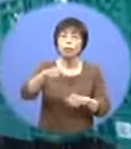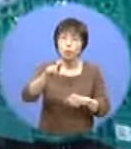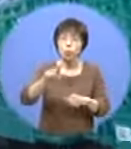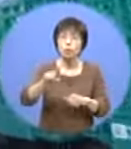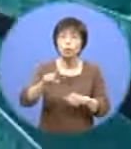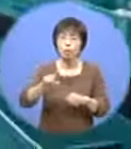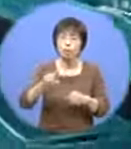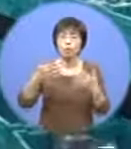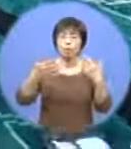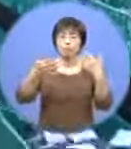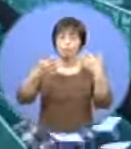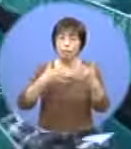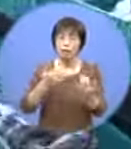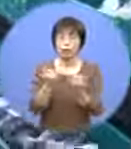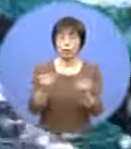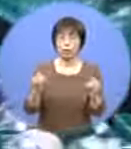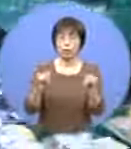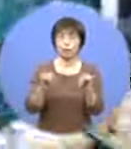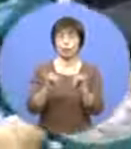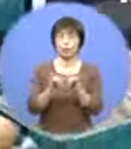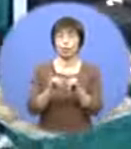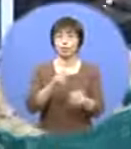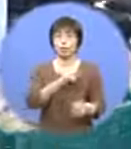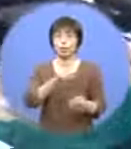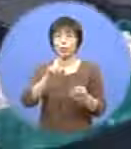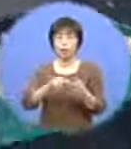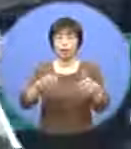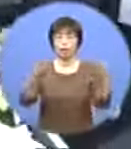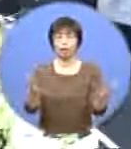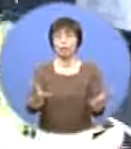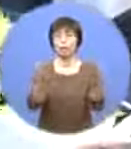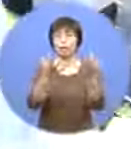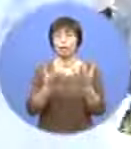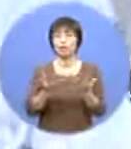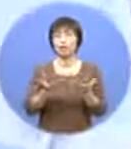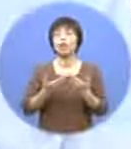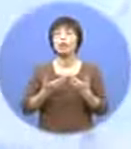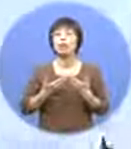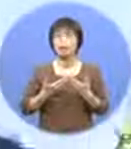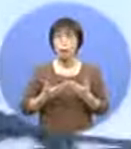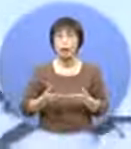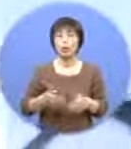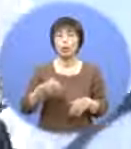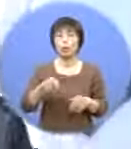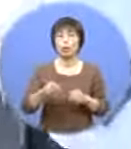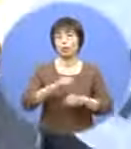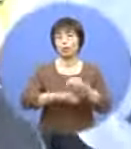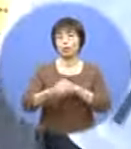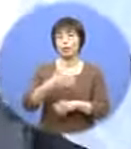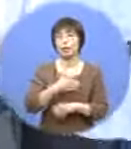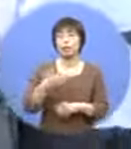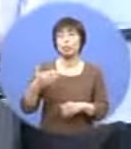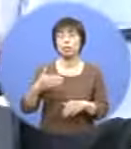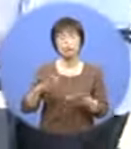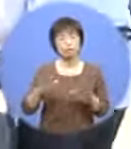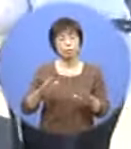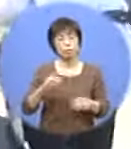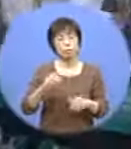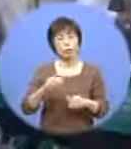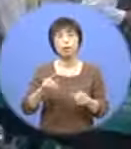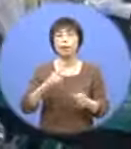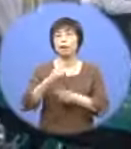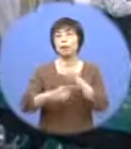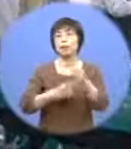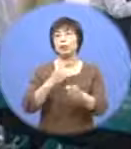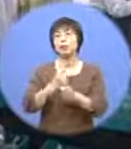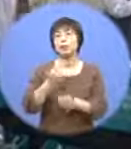女性の方たちが積極的に集まってきてくれるようになったんで、まあ、今回こういう子たちまで来たんですけど、まあ、活動したして1年ぐらいなんですけどね、は